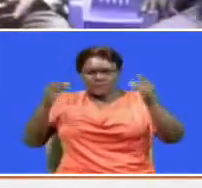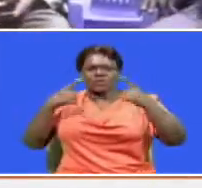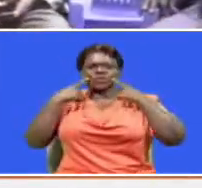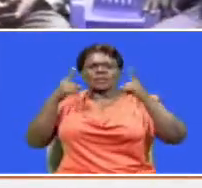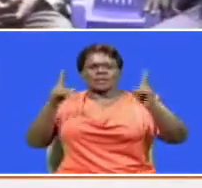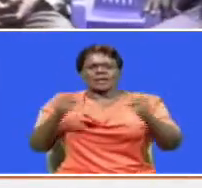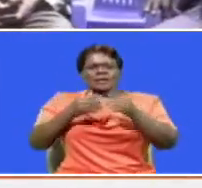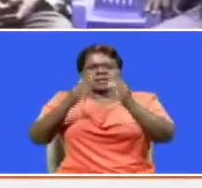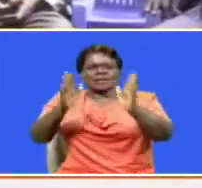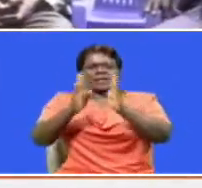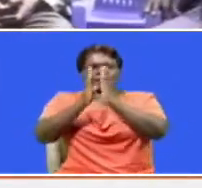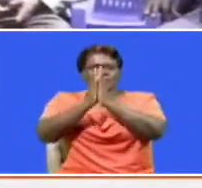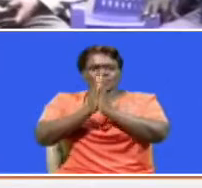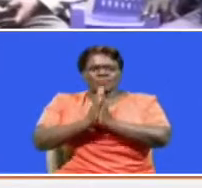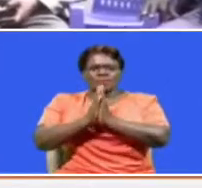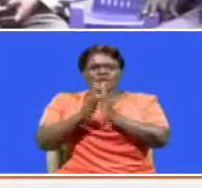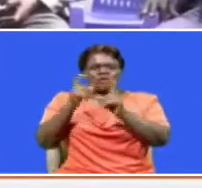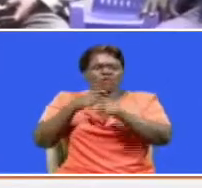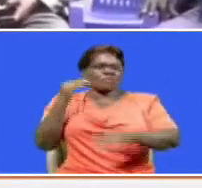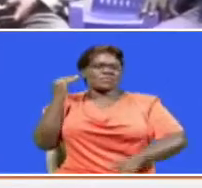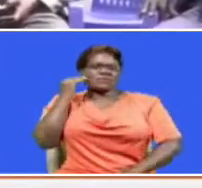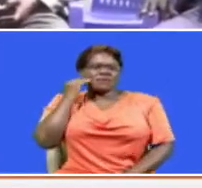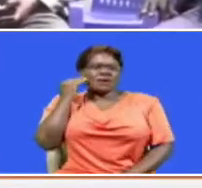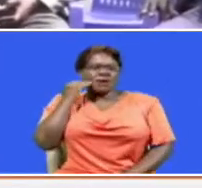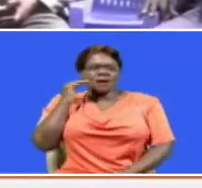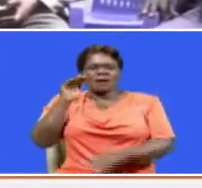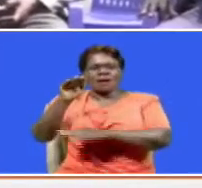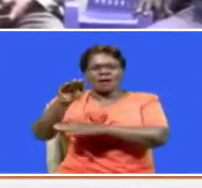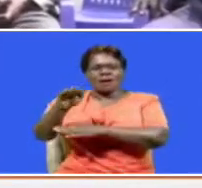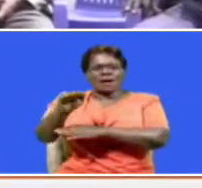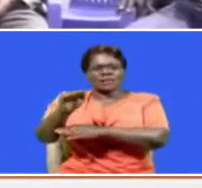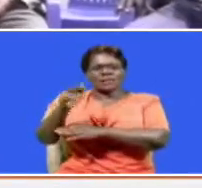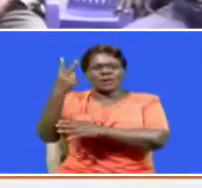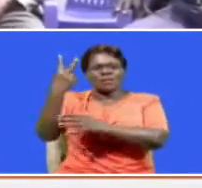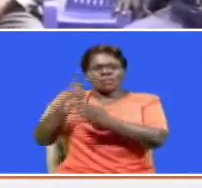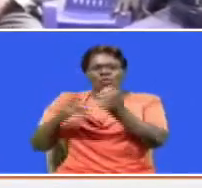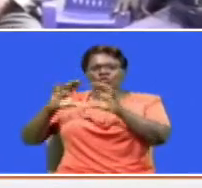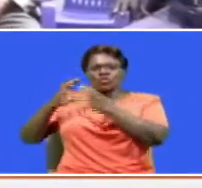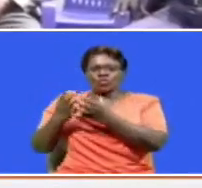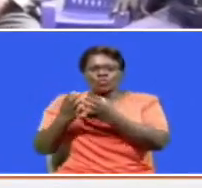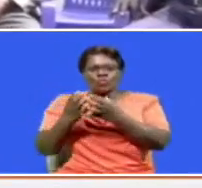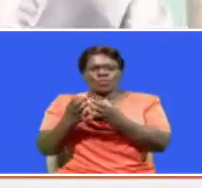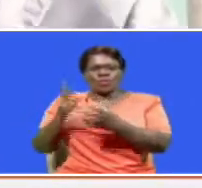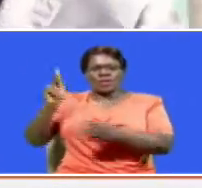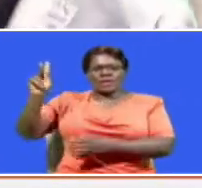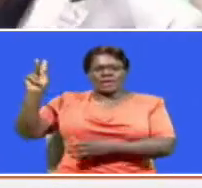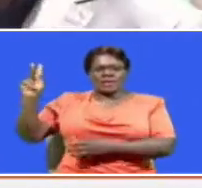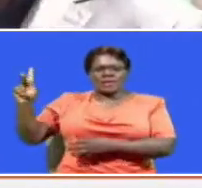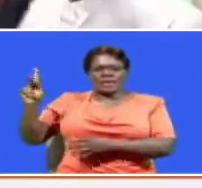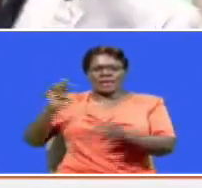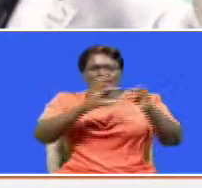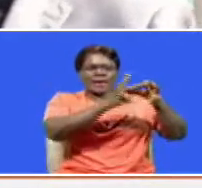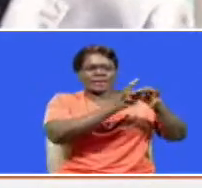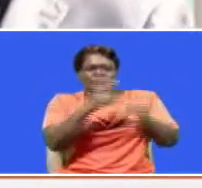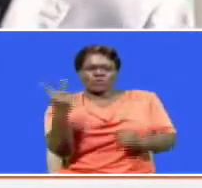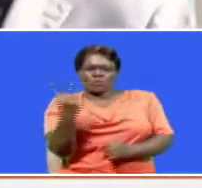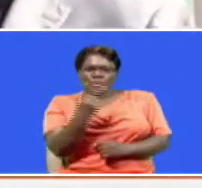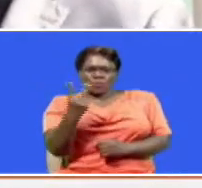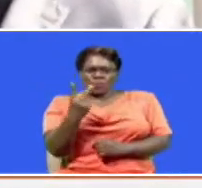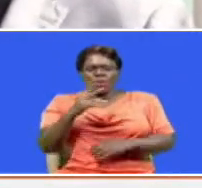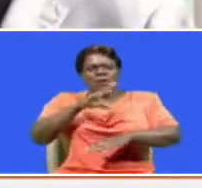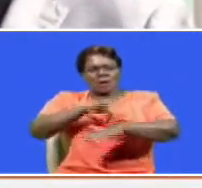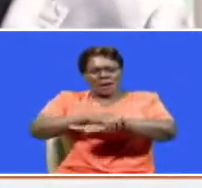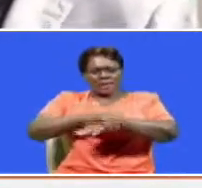Nao viongozi wa kidini kutoka kaunti ya Siaya wakiomba pande zote mbili za Azimio na Kenya Kwanza kufanya mazungumzo ili